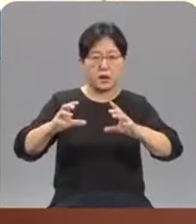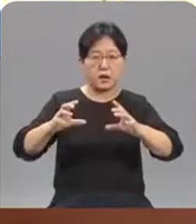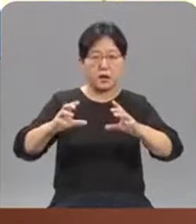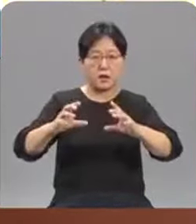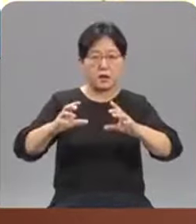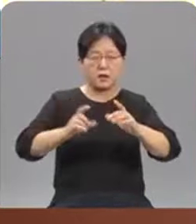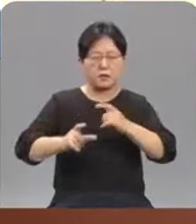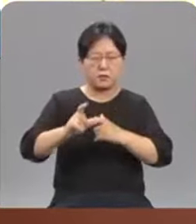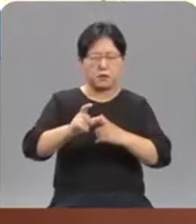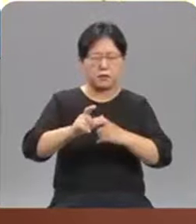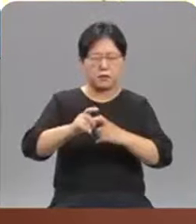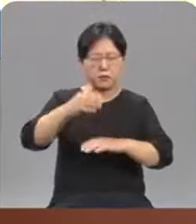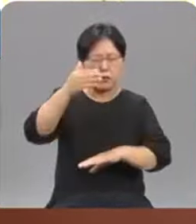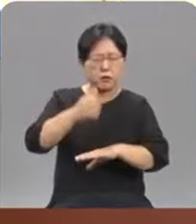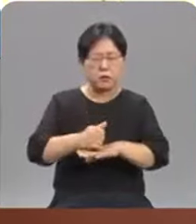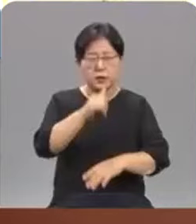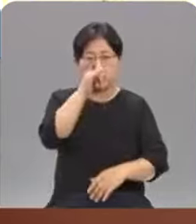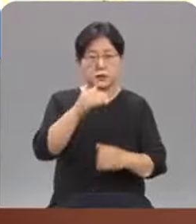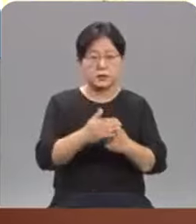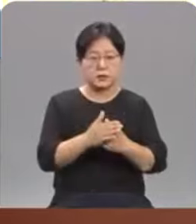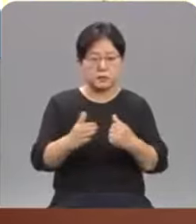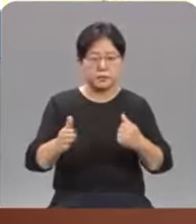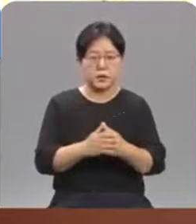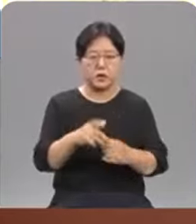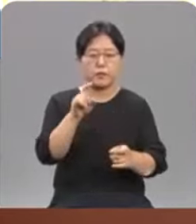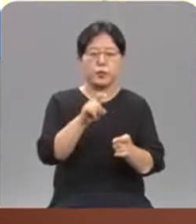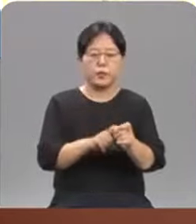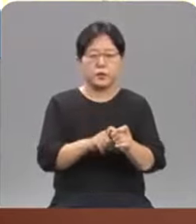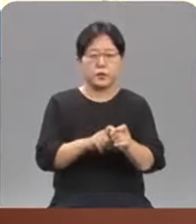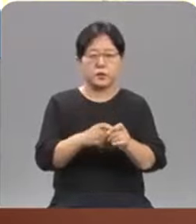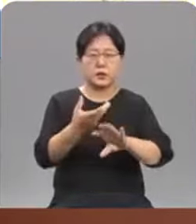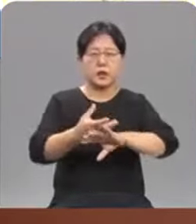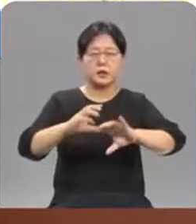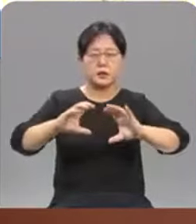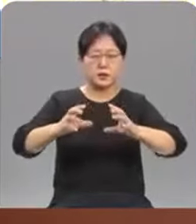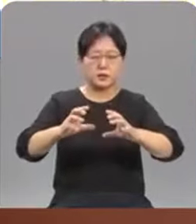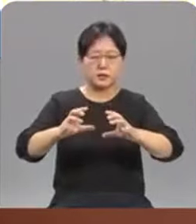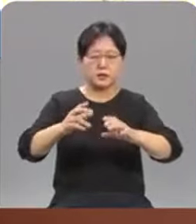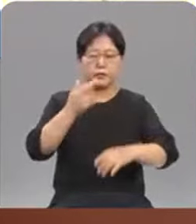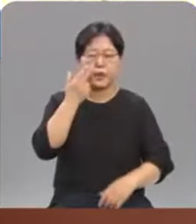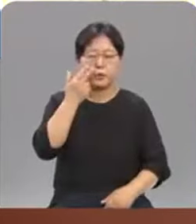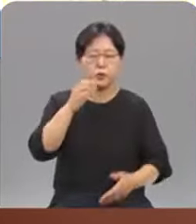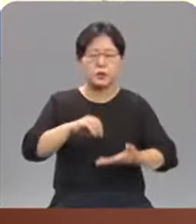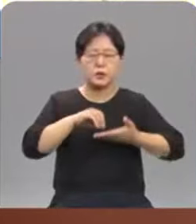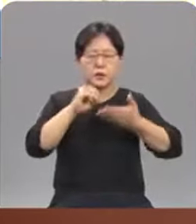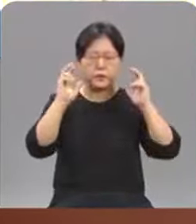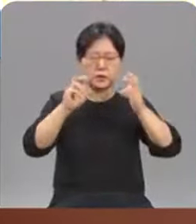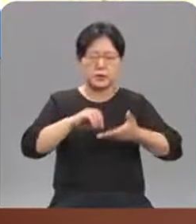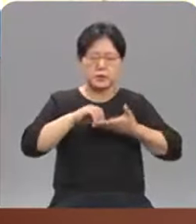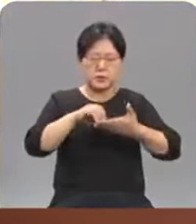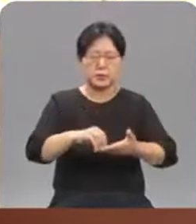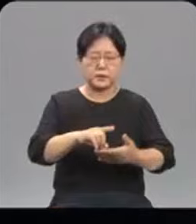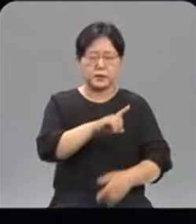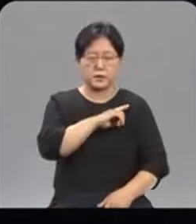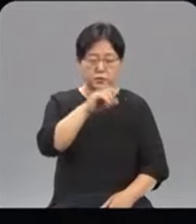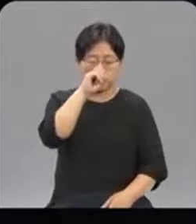더 높은 성과를 지내고 있어요. 그래서 이제 목표 같은 경우는 해외 쪽으로 미국으로 이제 취업을 하면은